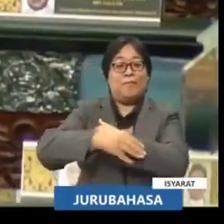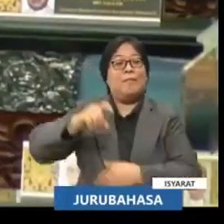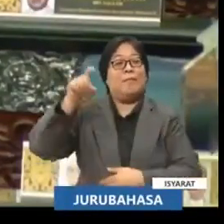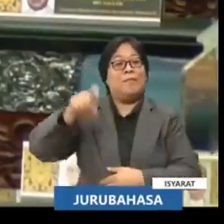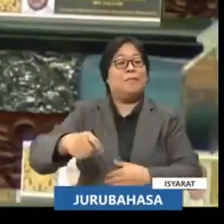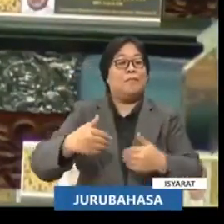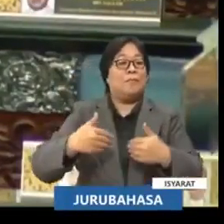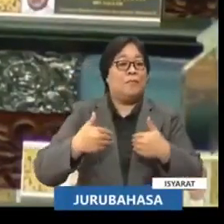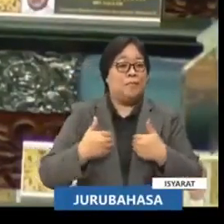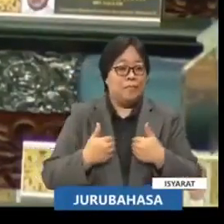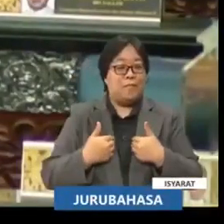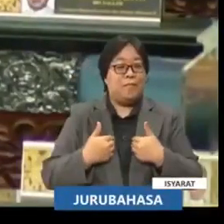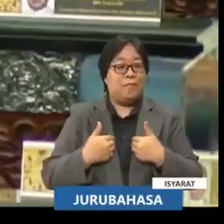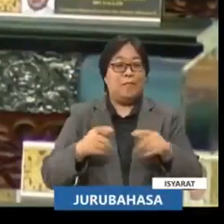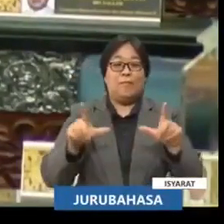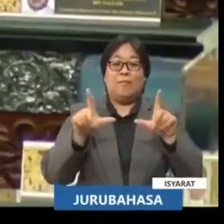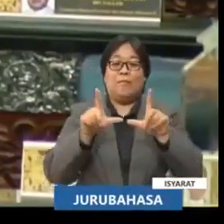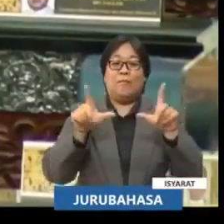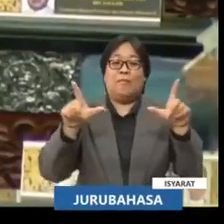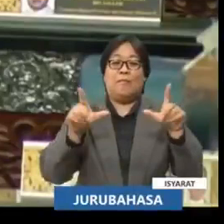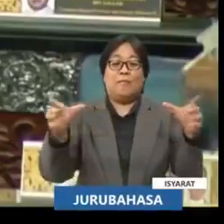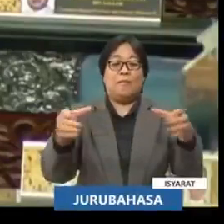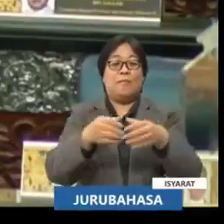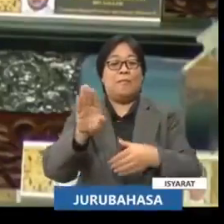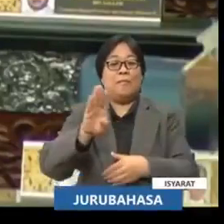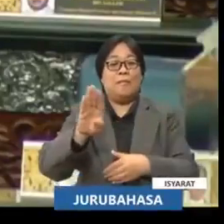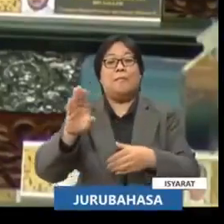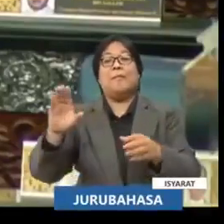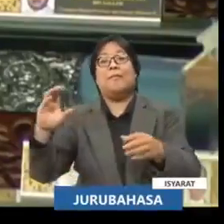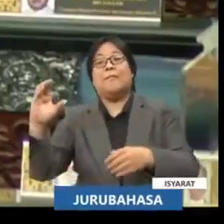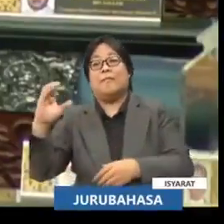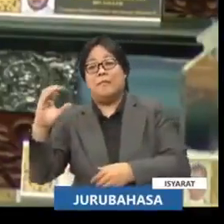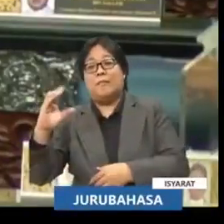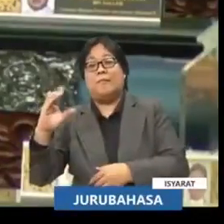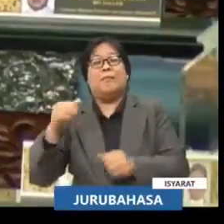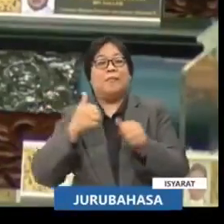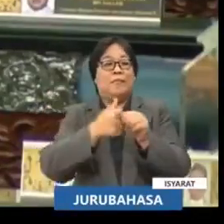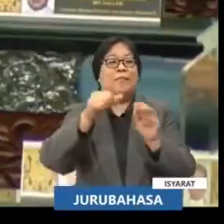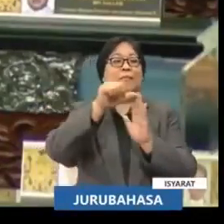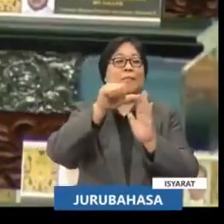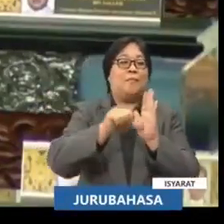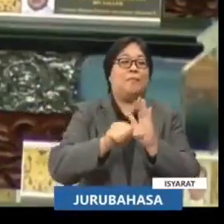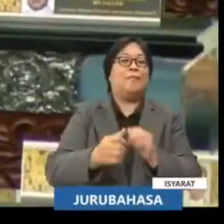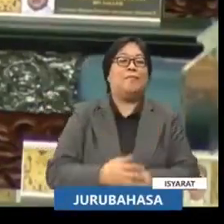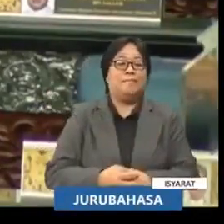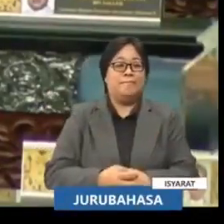perlu memperolehi lesen kategori B atau C di bawah akta tersebut.